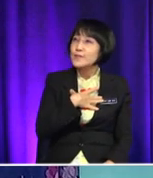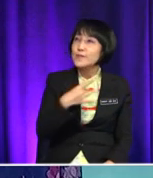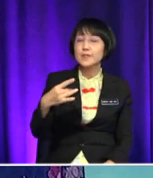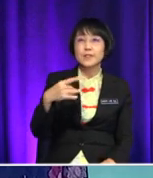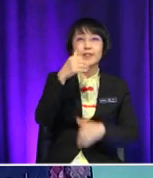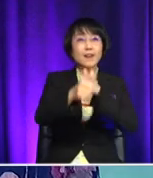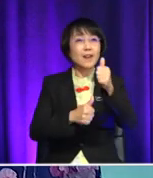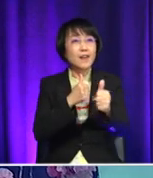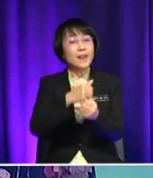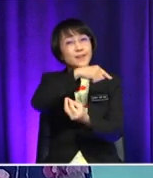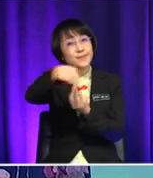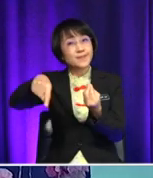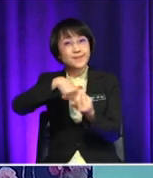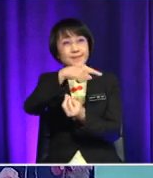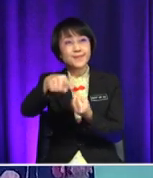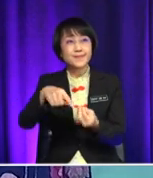sekitar kita